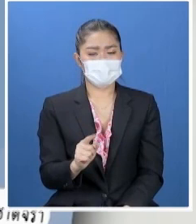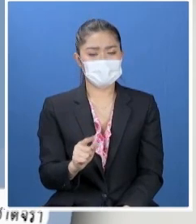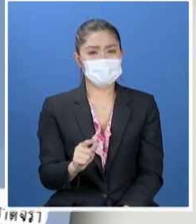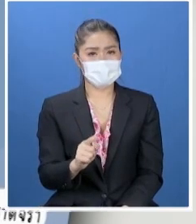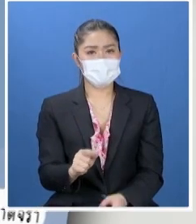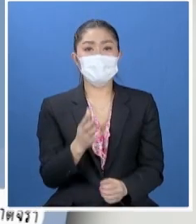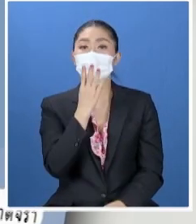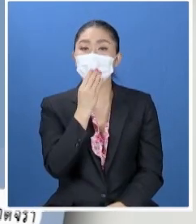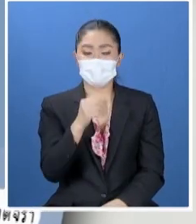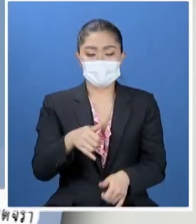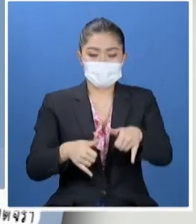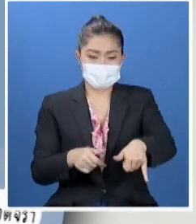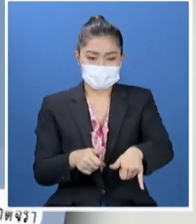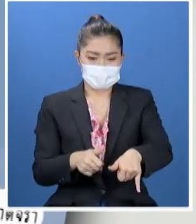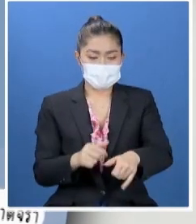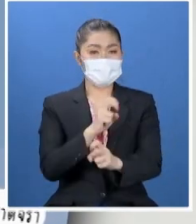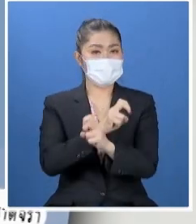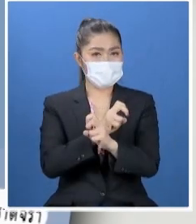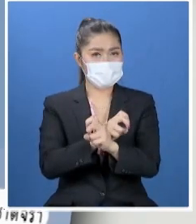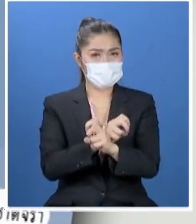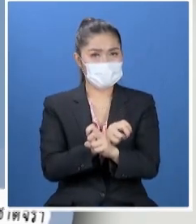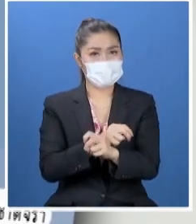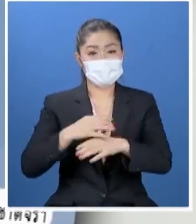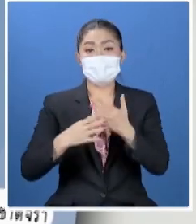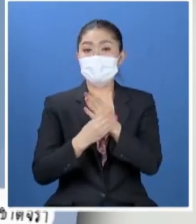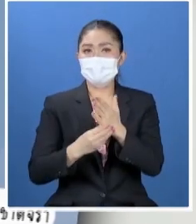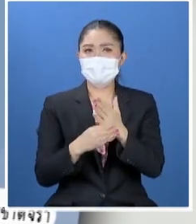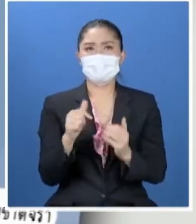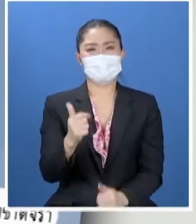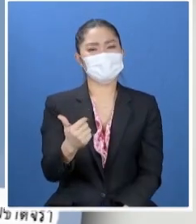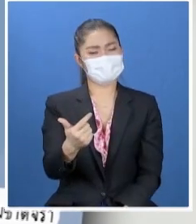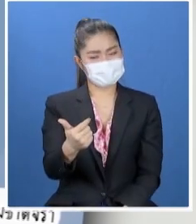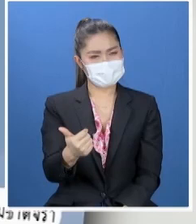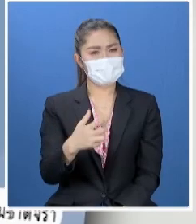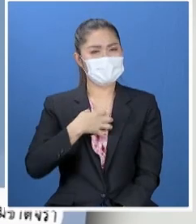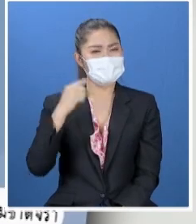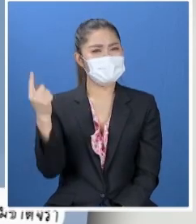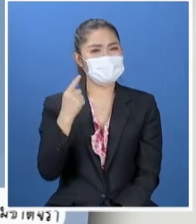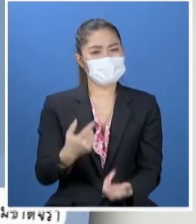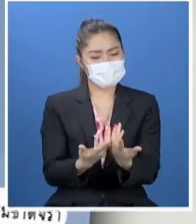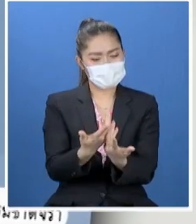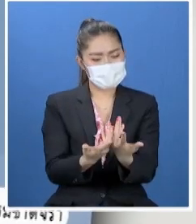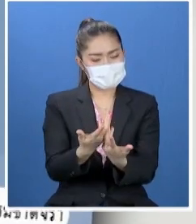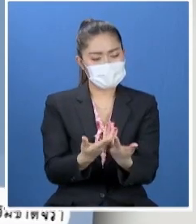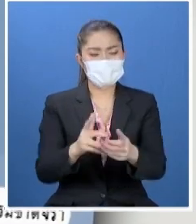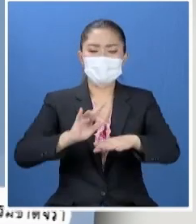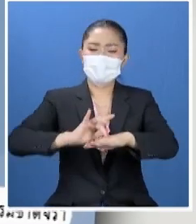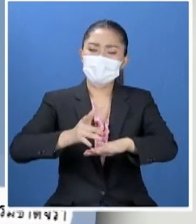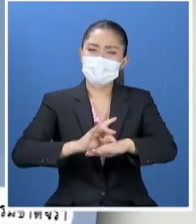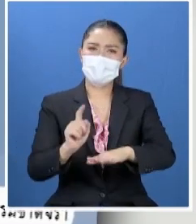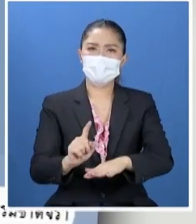งแพะด้วยก็มาค่ะคุณผู้ชมแล้วก็อันนี้บรรยากาศค่ะอยากจะไปที่ทุ่งนาแล้วก็ธรรมชา